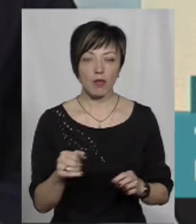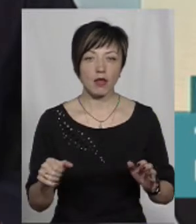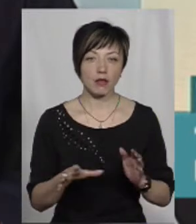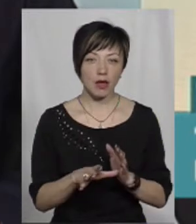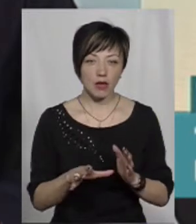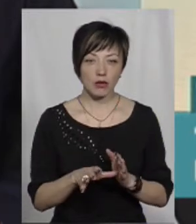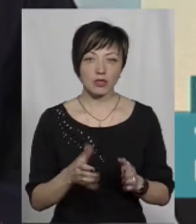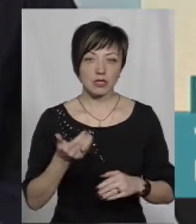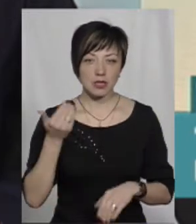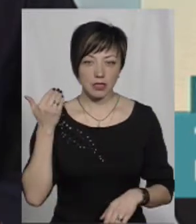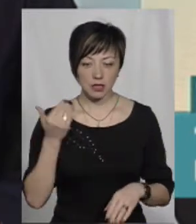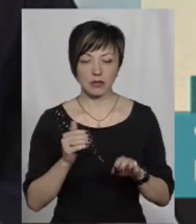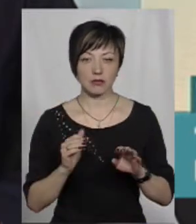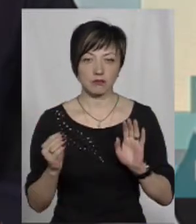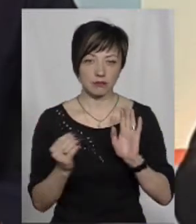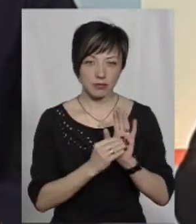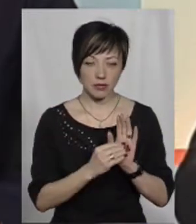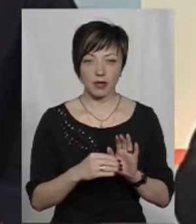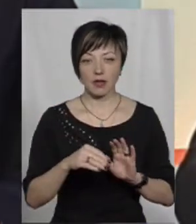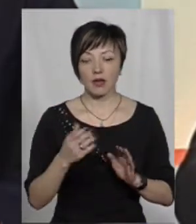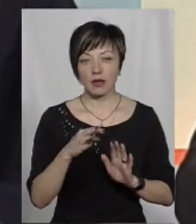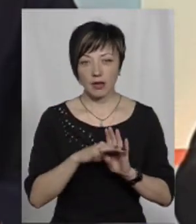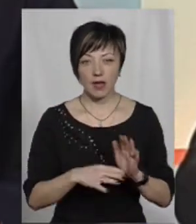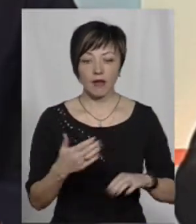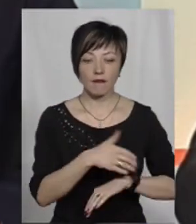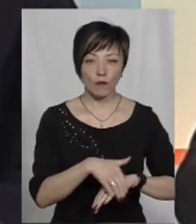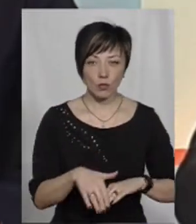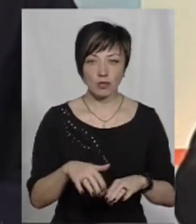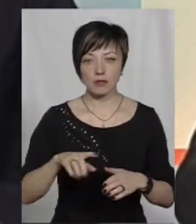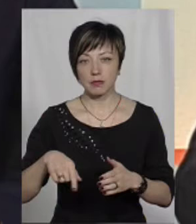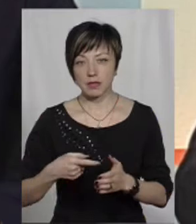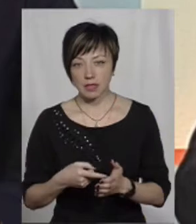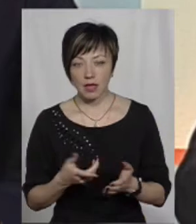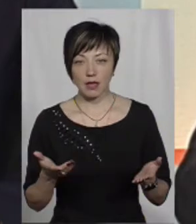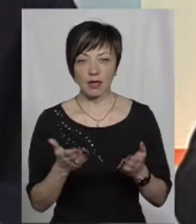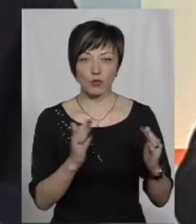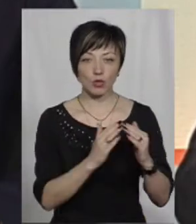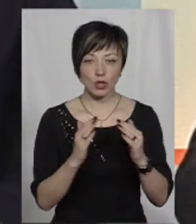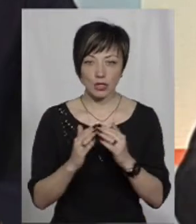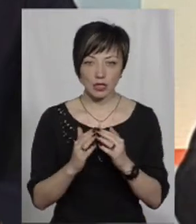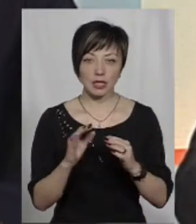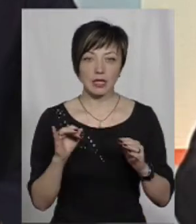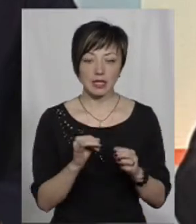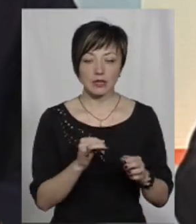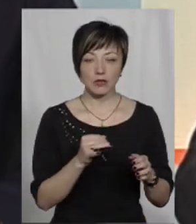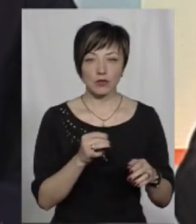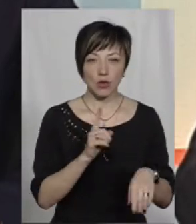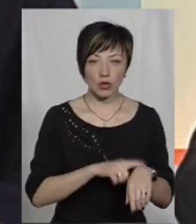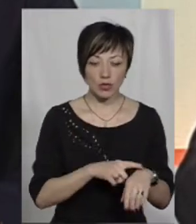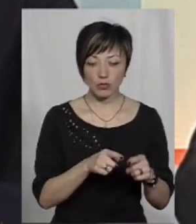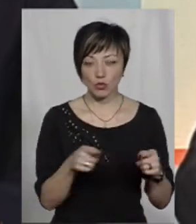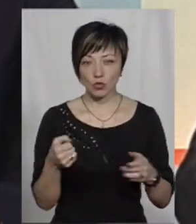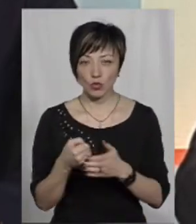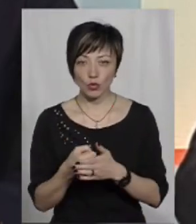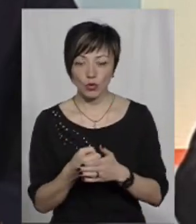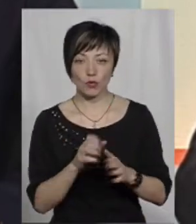обленерго, яке заздалегідь там вивішується, де вказано, які вулиці, які міста, які будинки. і з якої по яку